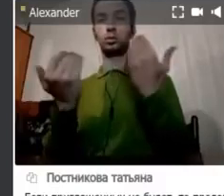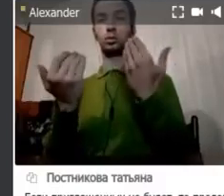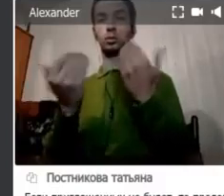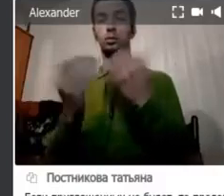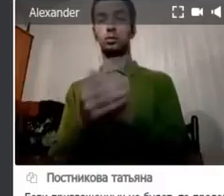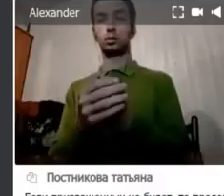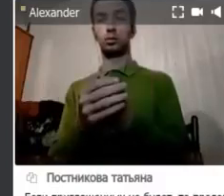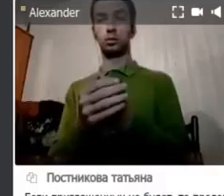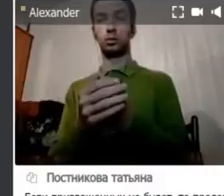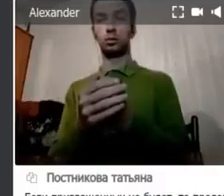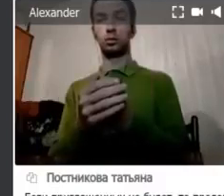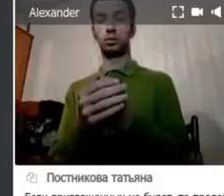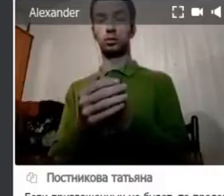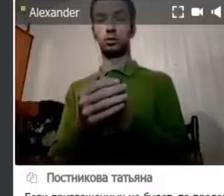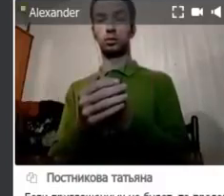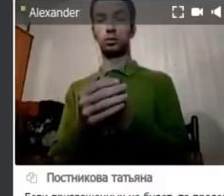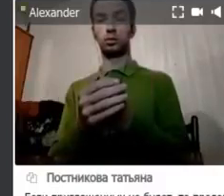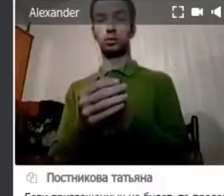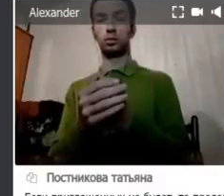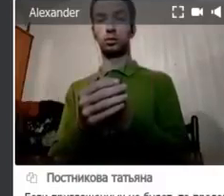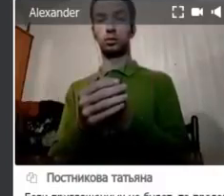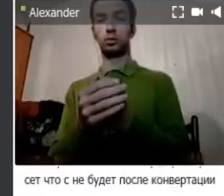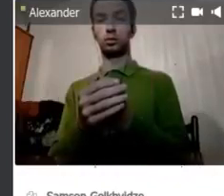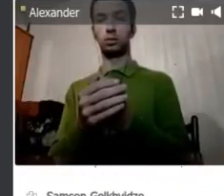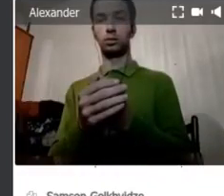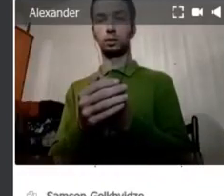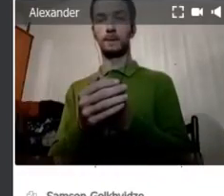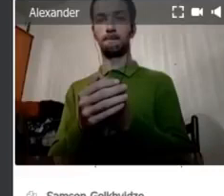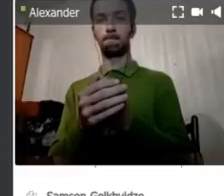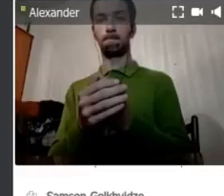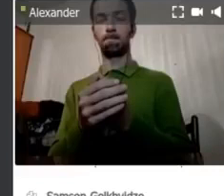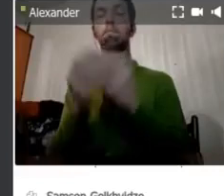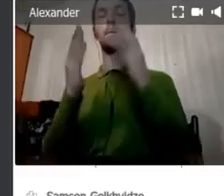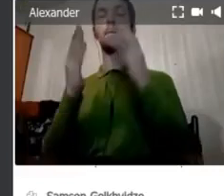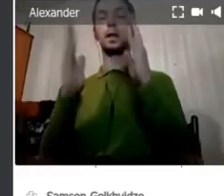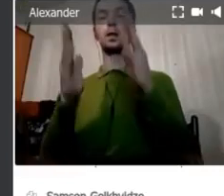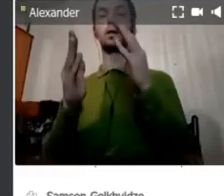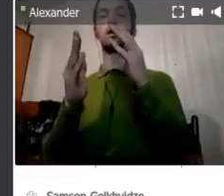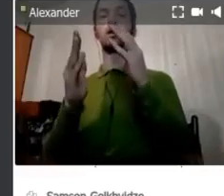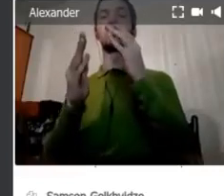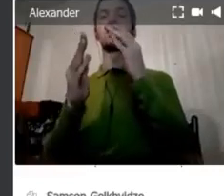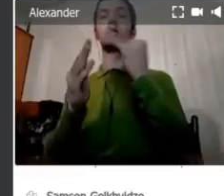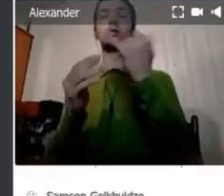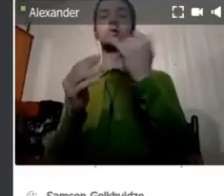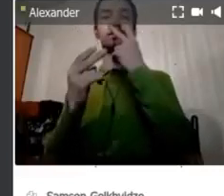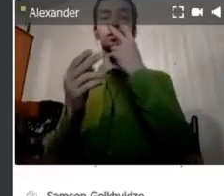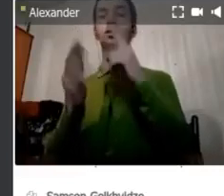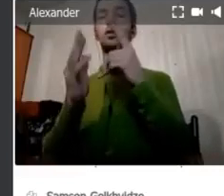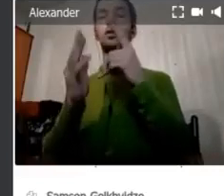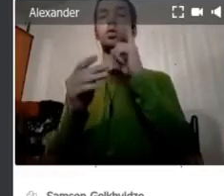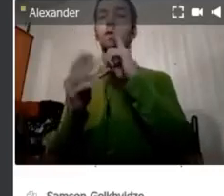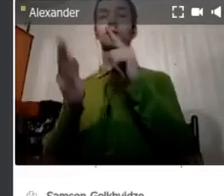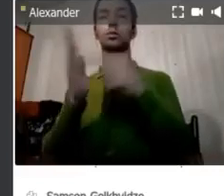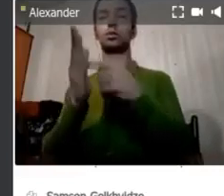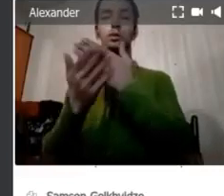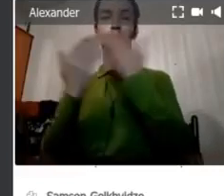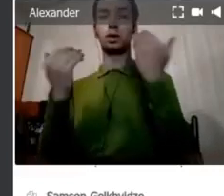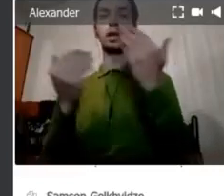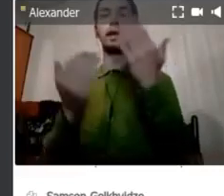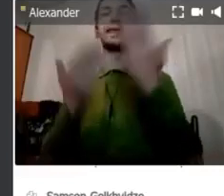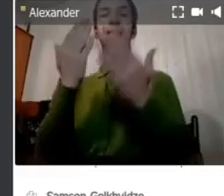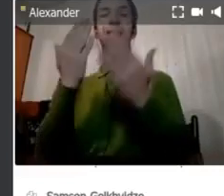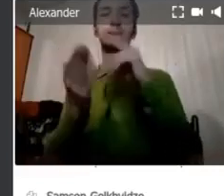можно задать спонсору в командных чатах. Никогда не стесняйтесь задавать вопросы. Даже если вам кажется,